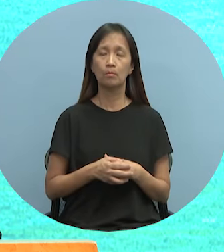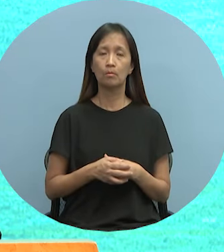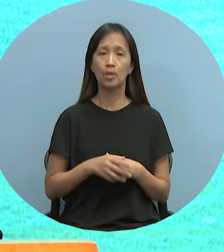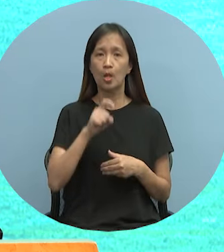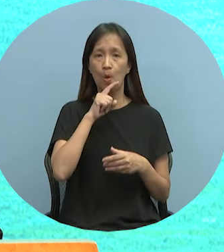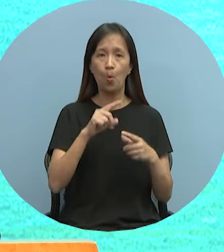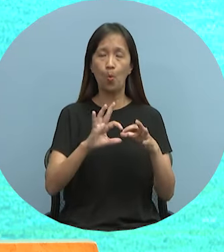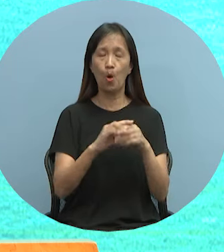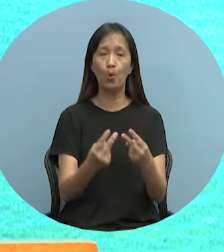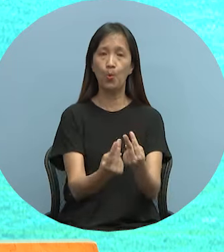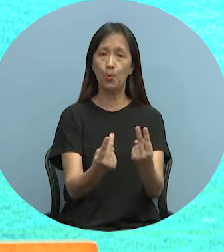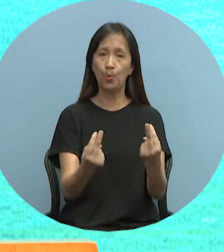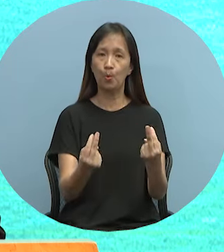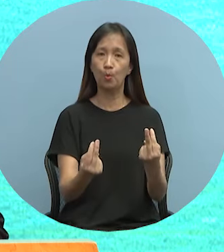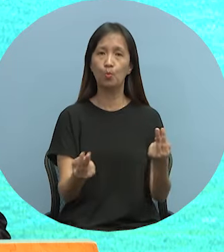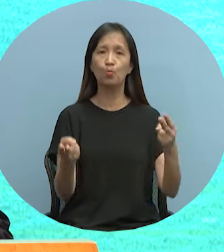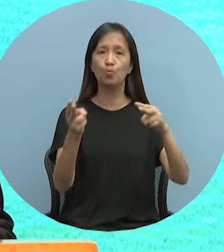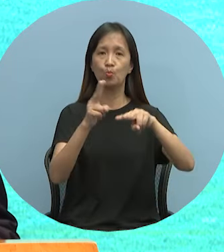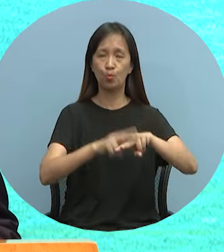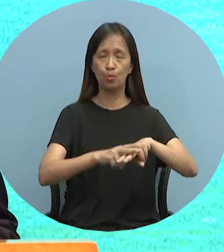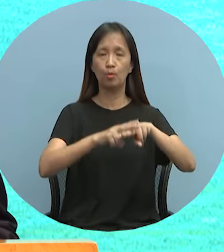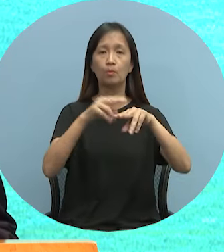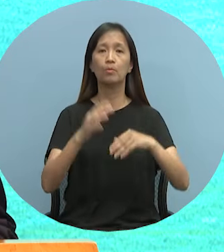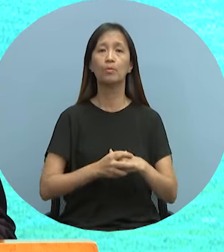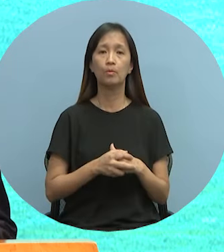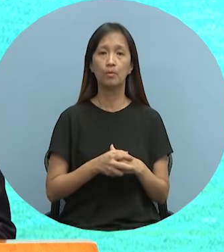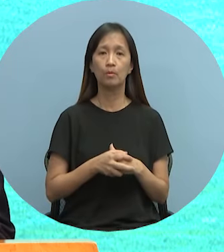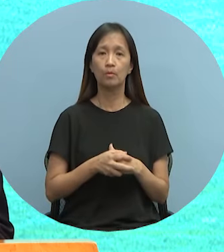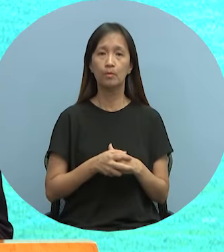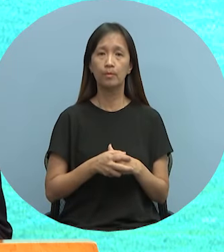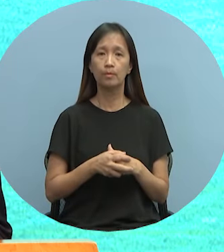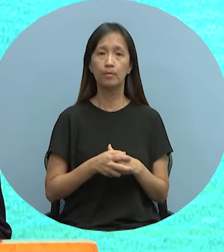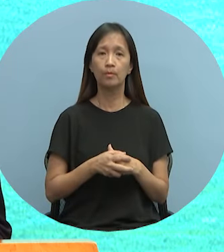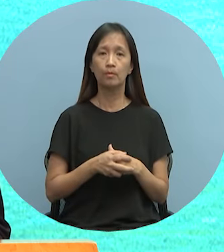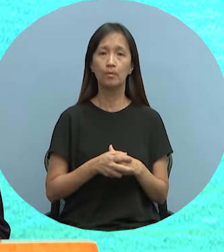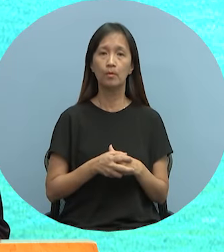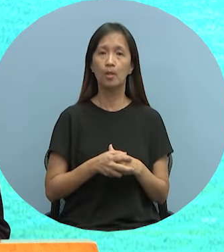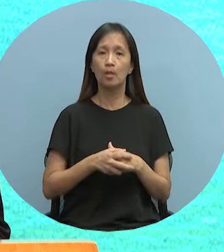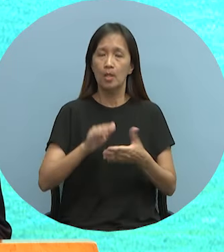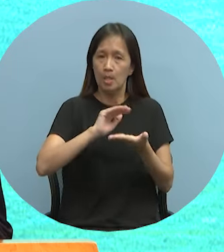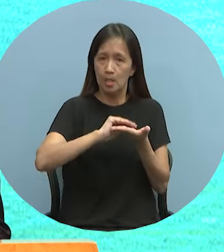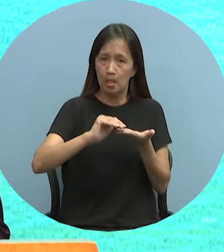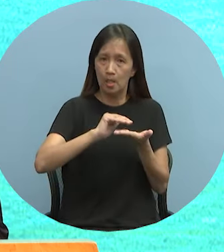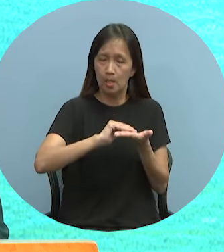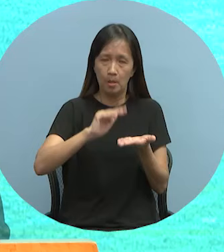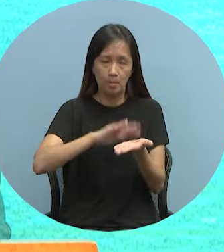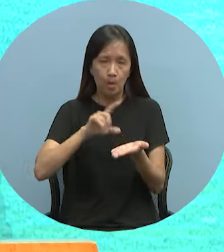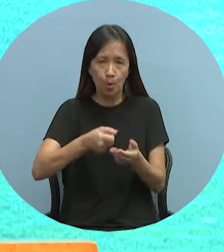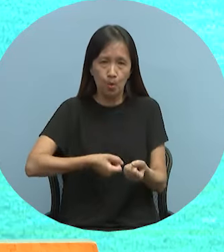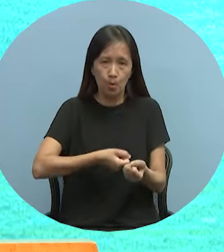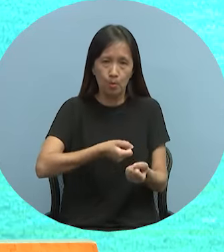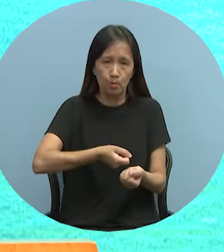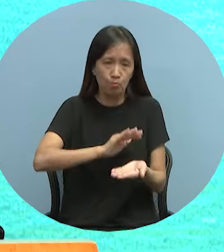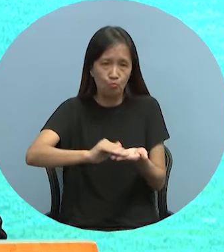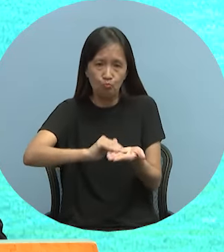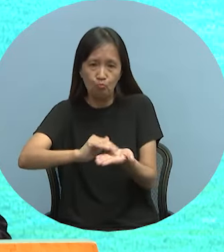有關園區已經係被圍封咗啦，亦都做咗清潔消毒啦。第二